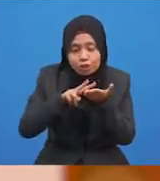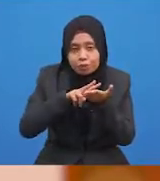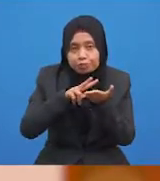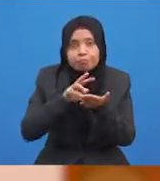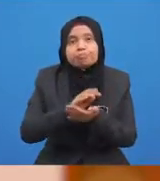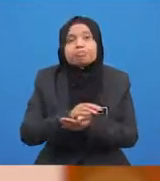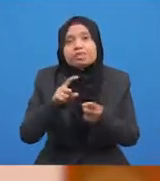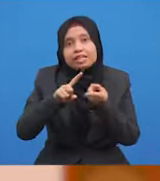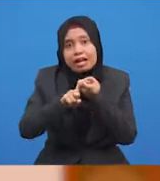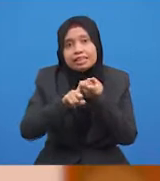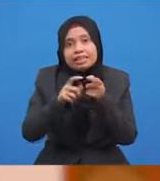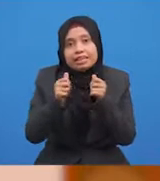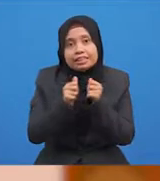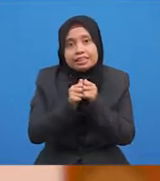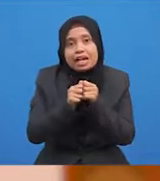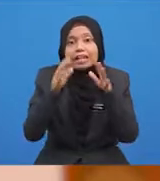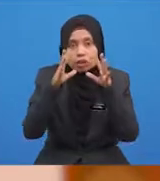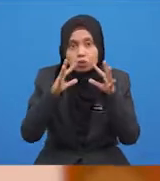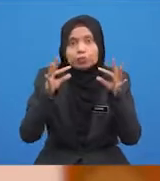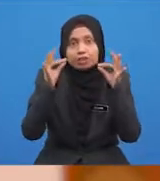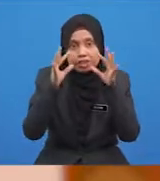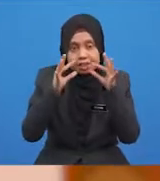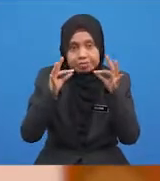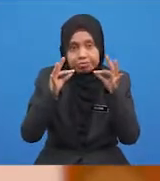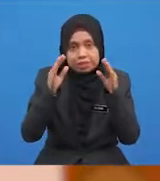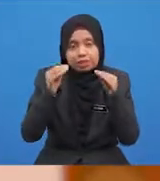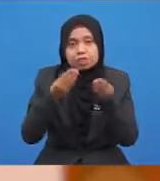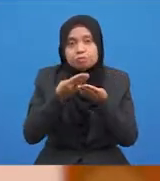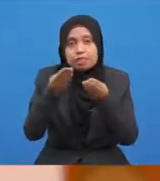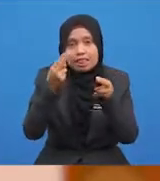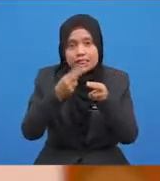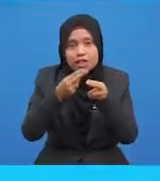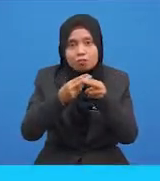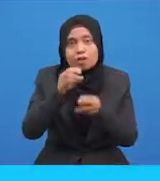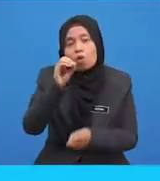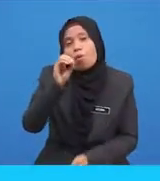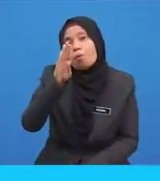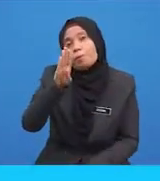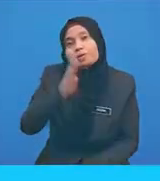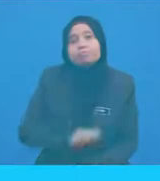video berkaitan dengan gelagat si comel yang diberi nama Obi.